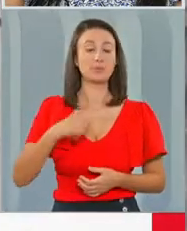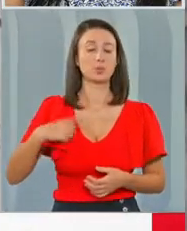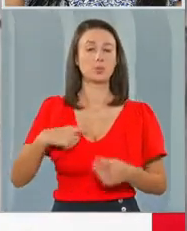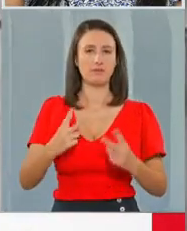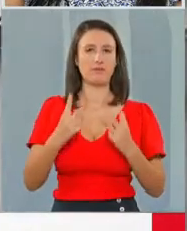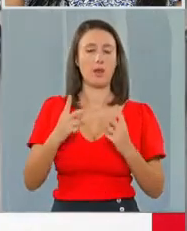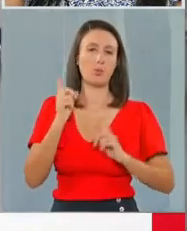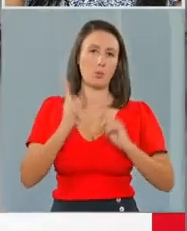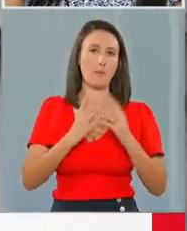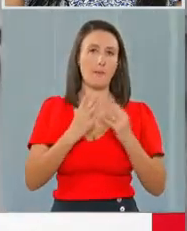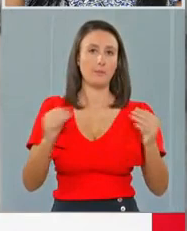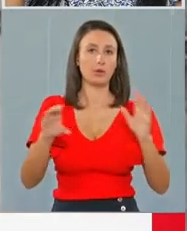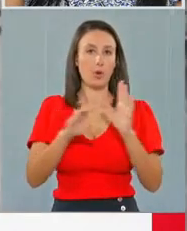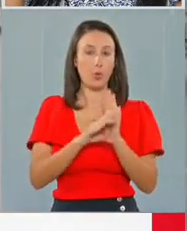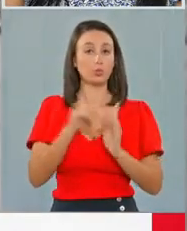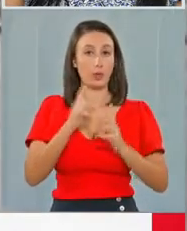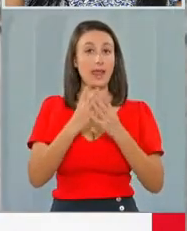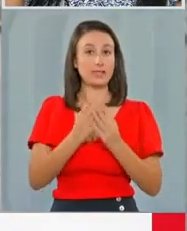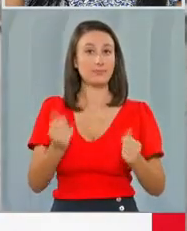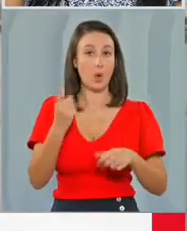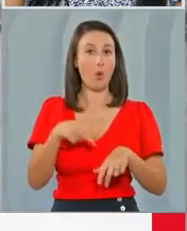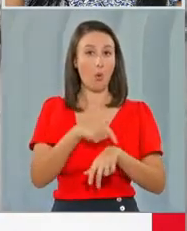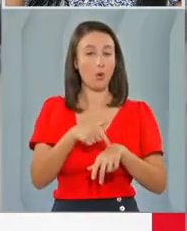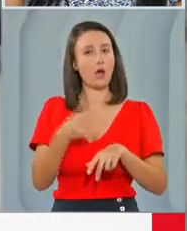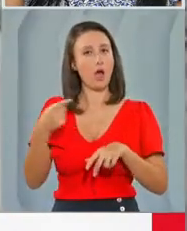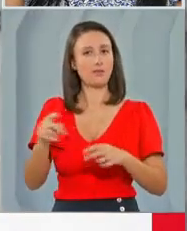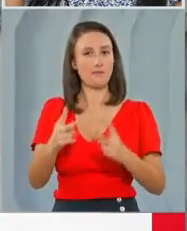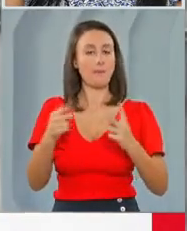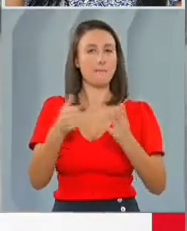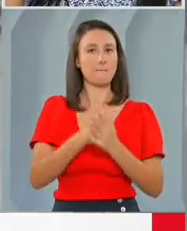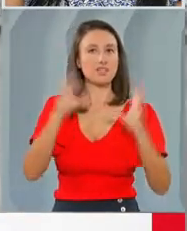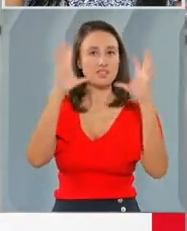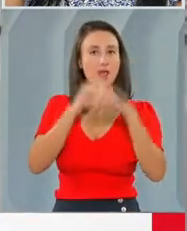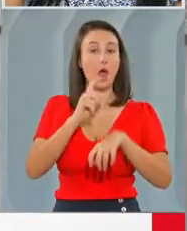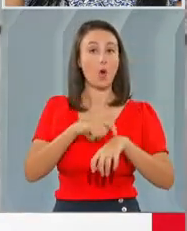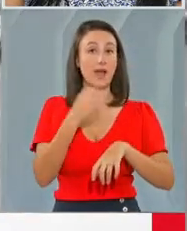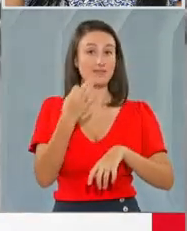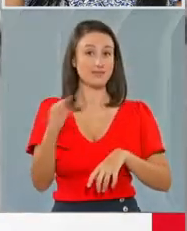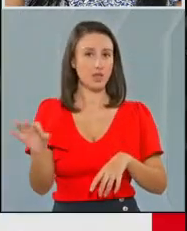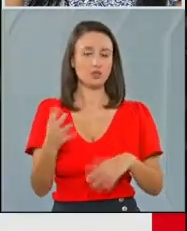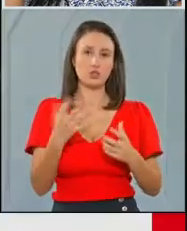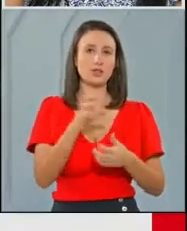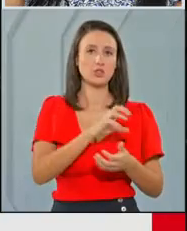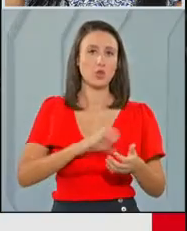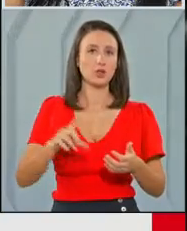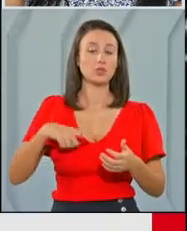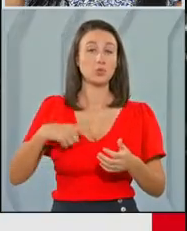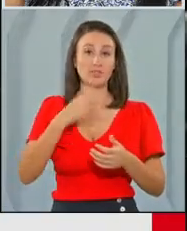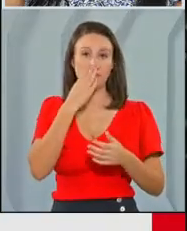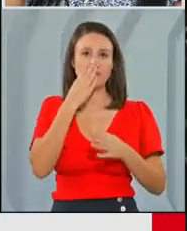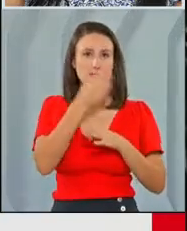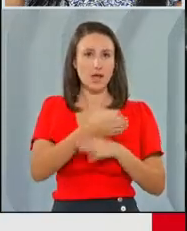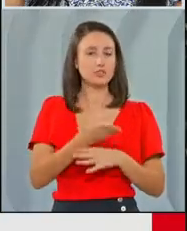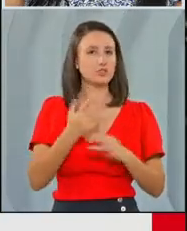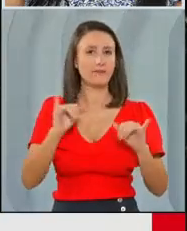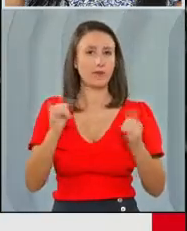coduri. Unele expiră într-o oră, altele sunt în vigoare până diseară la 10. Ce zone sunt mai exact vizate, de ce